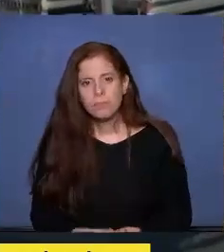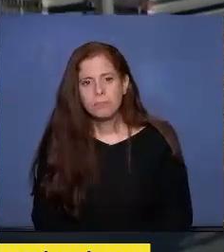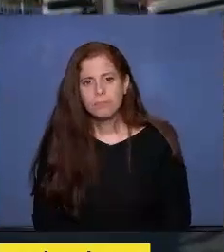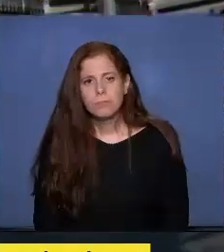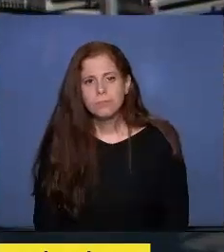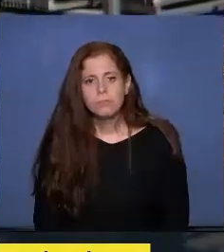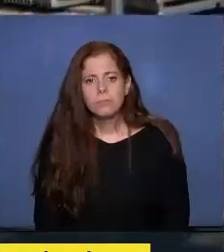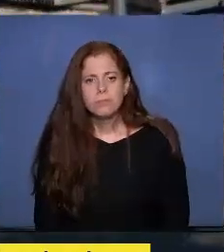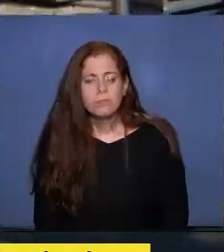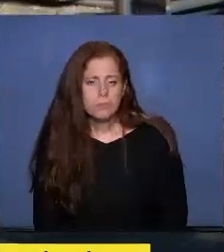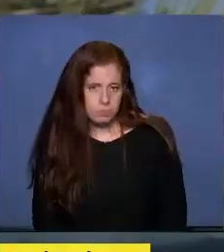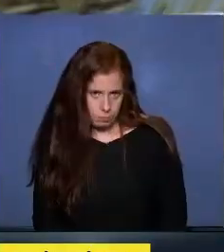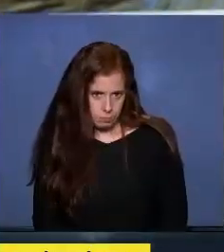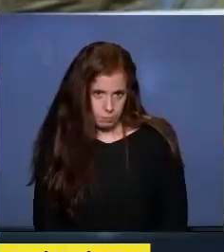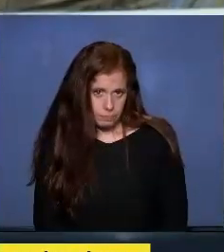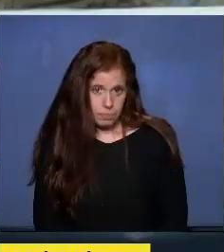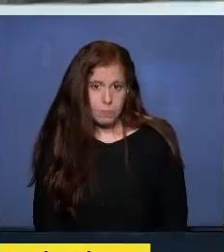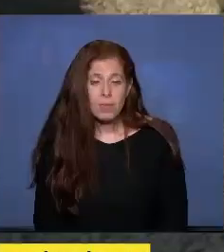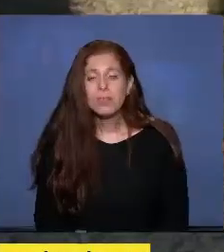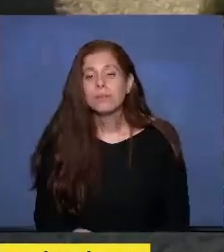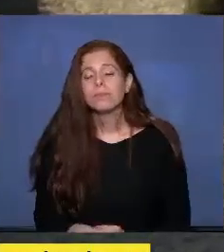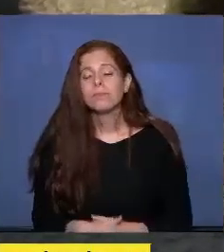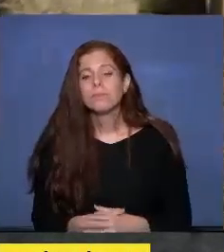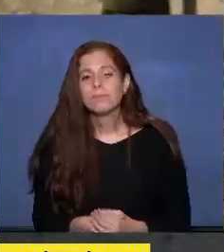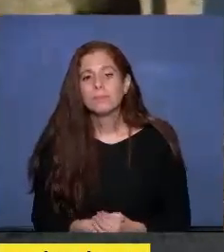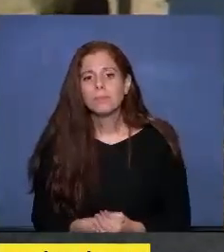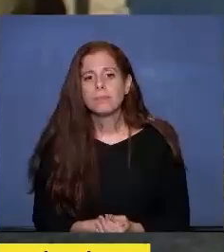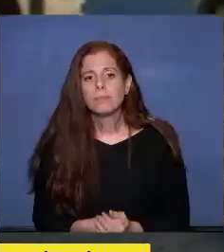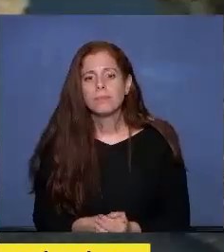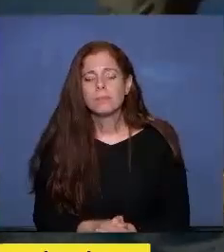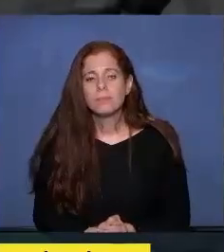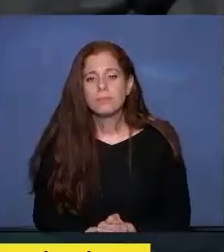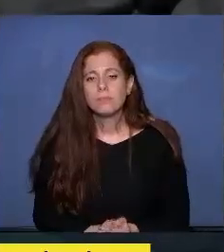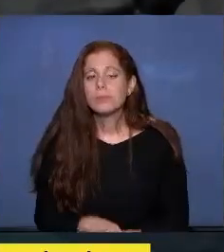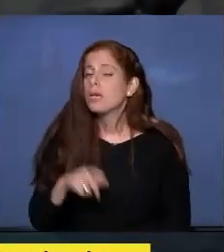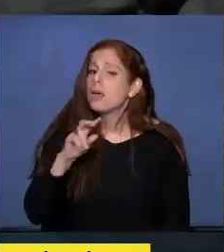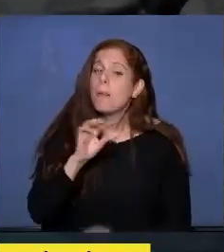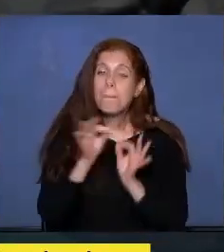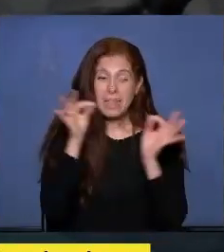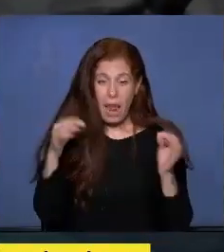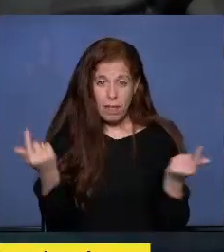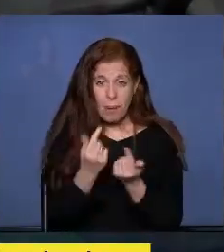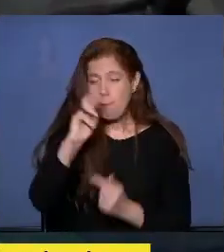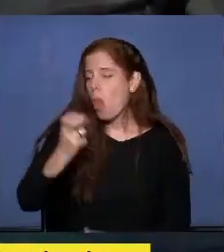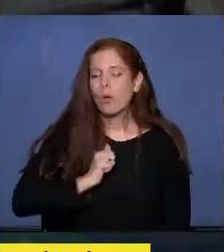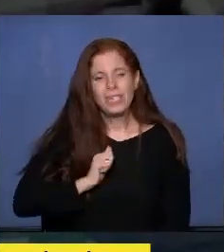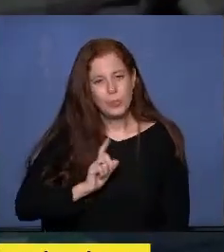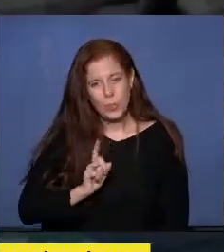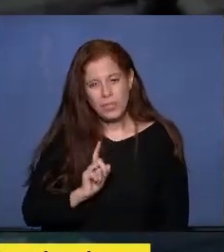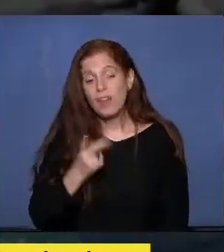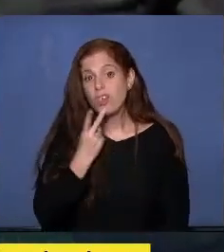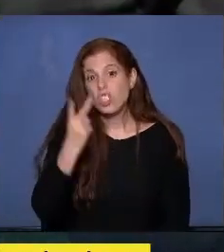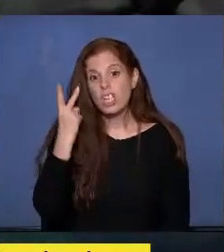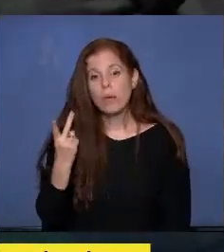תעבירו אותו. תעבירו אותו לאמצע? כל הנקניקי, תעבירו אותו. הם לא גייסו אותי בתחילת המלחמה, לפני שנתיים שחררו אותי על עודף